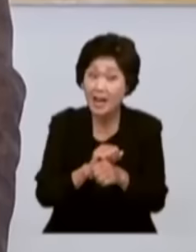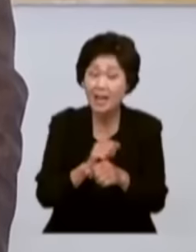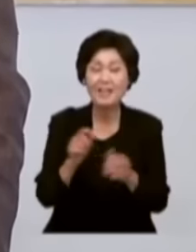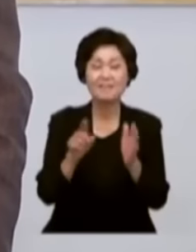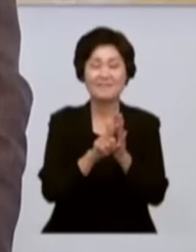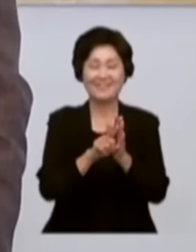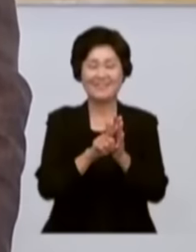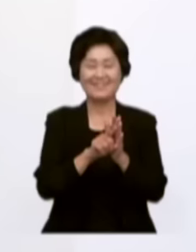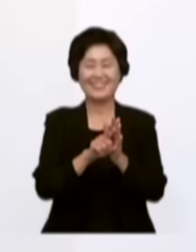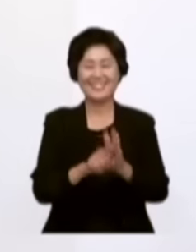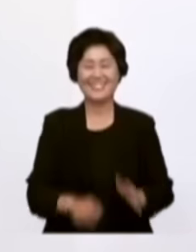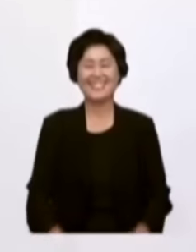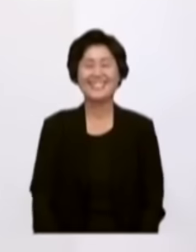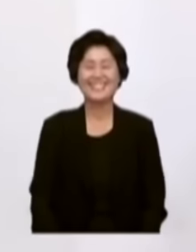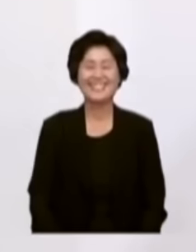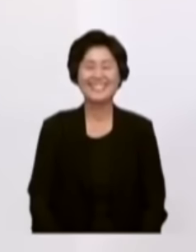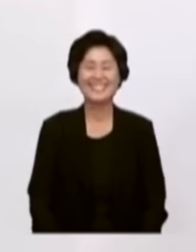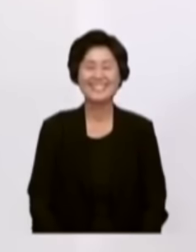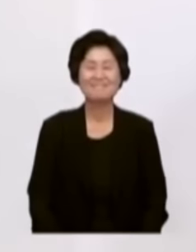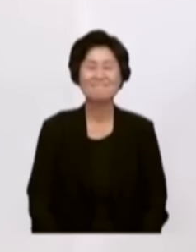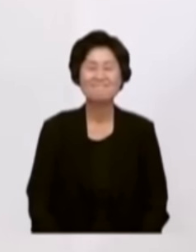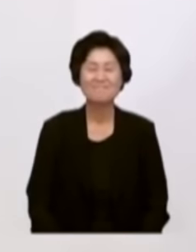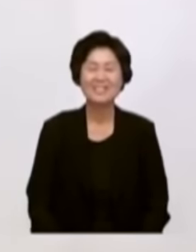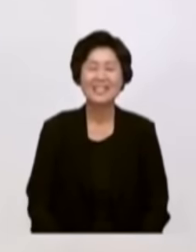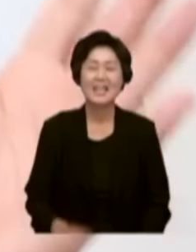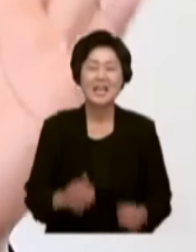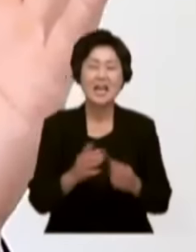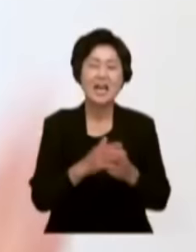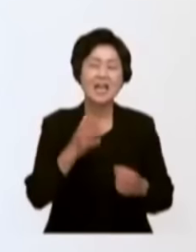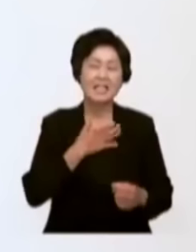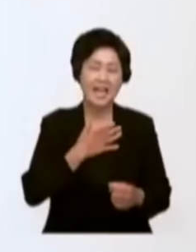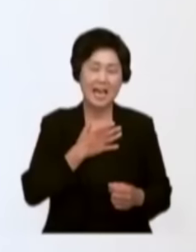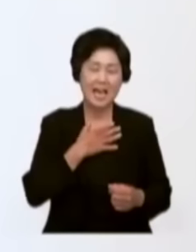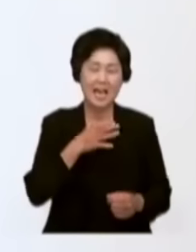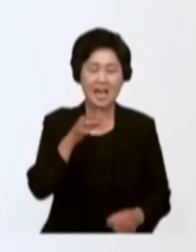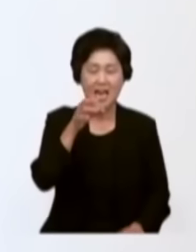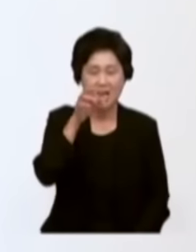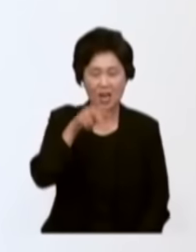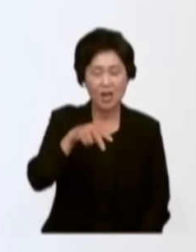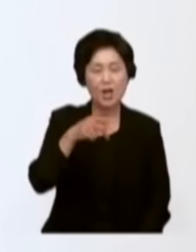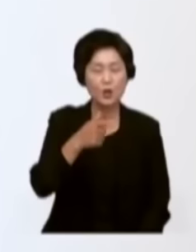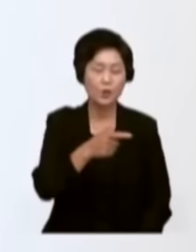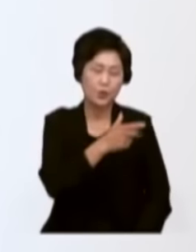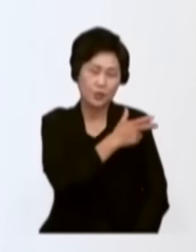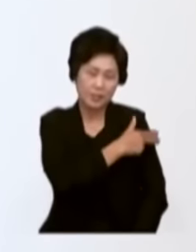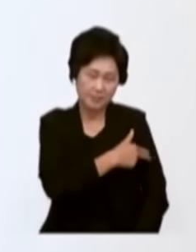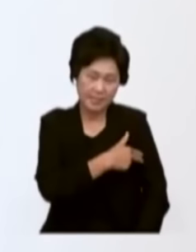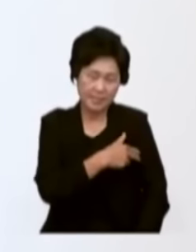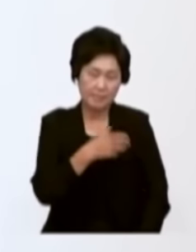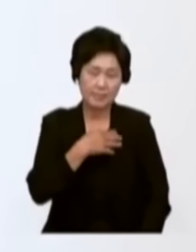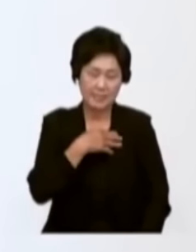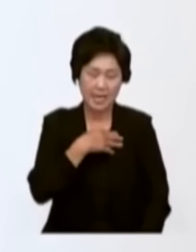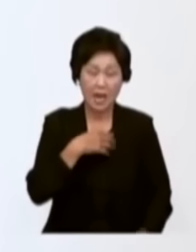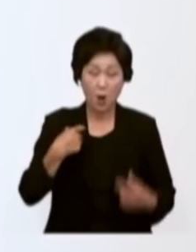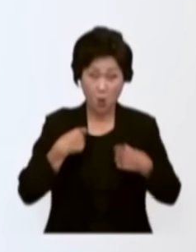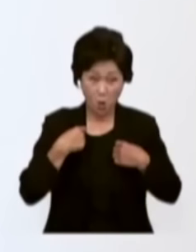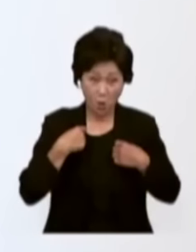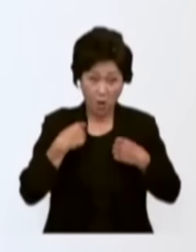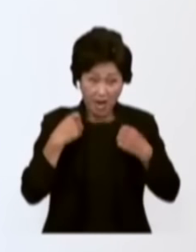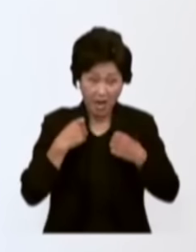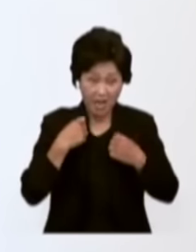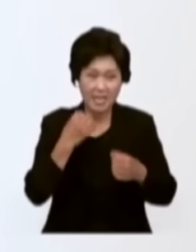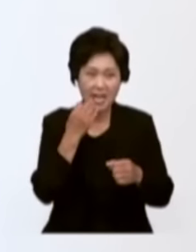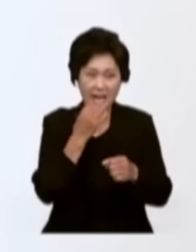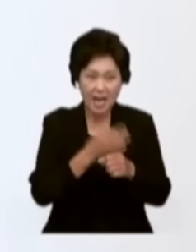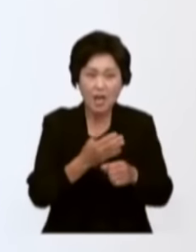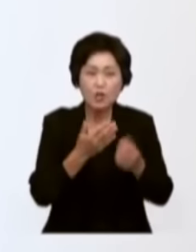전도사님. 전도사님. 그냥 다 좋습니다. 그래서 네네네. 그 윤상의 집사님께서 영구 씨, 그 내가 옷 한 벌 해줄 테니까 우리 교회 찬양